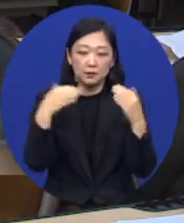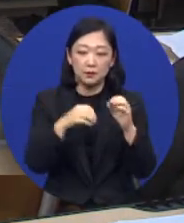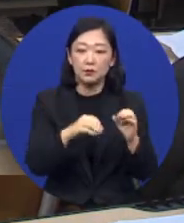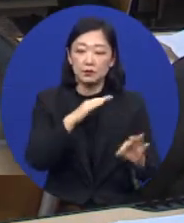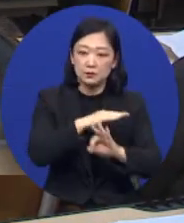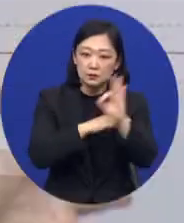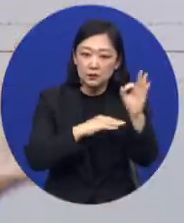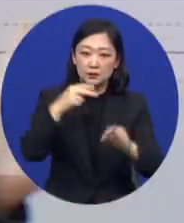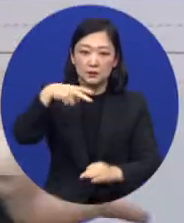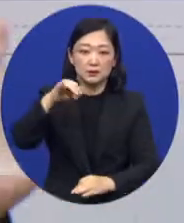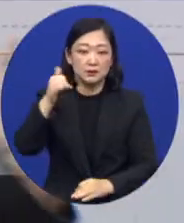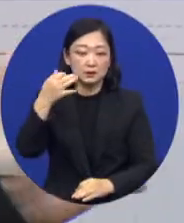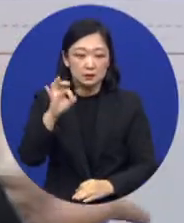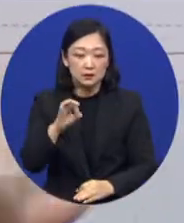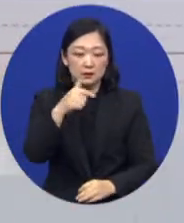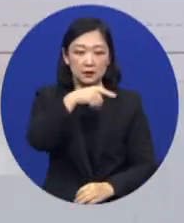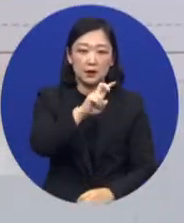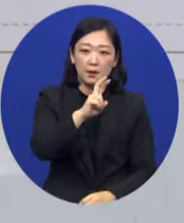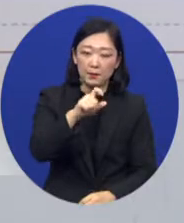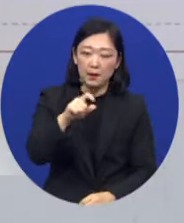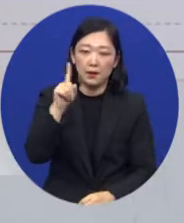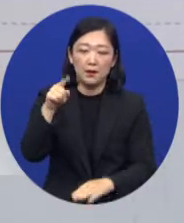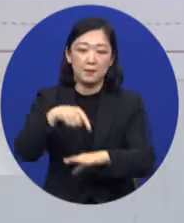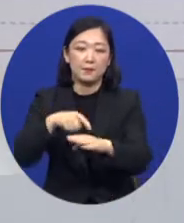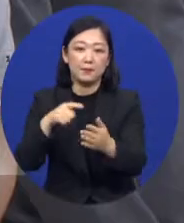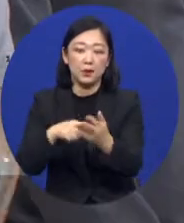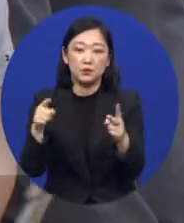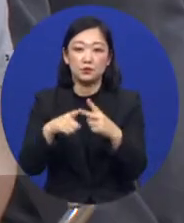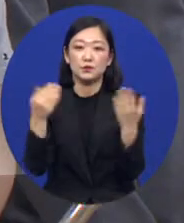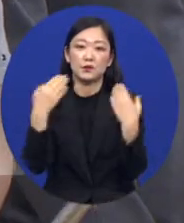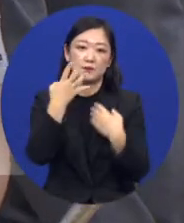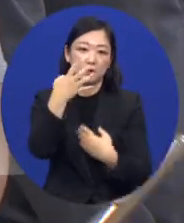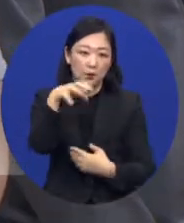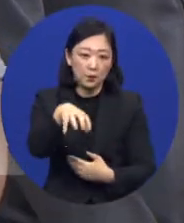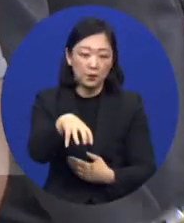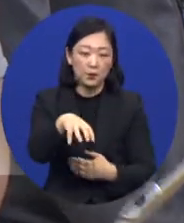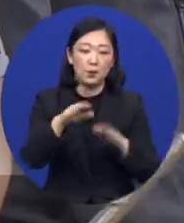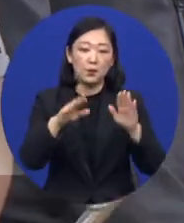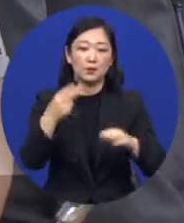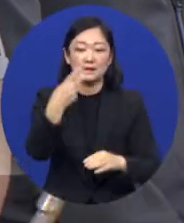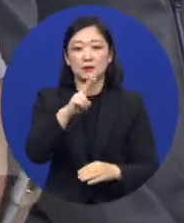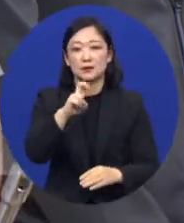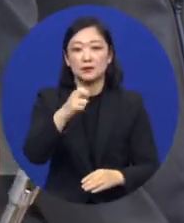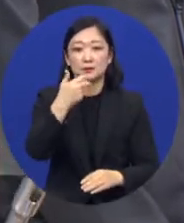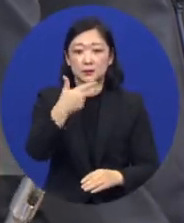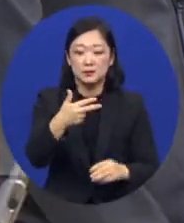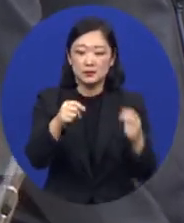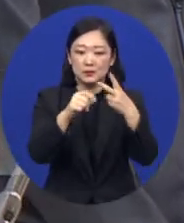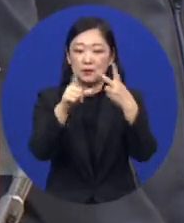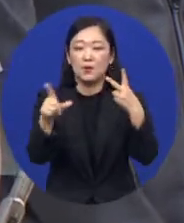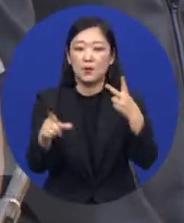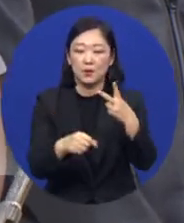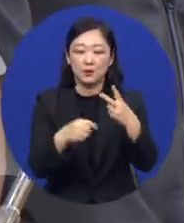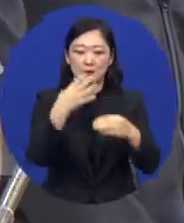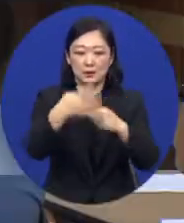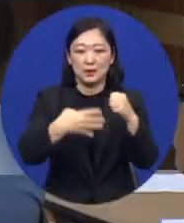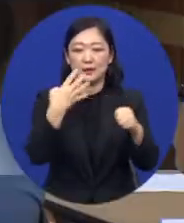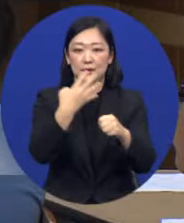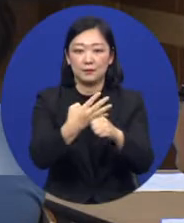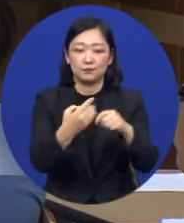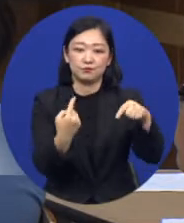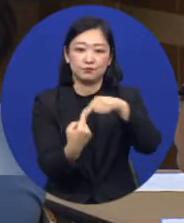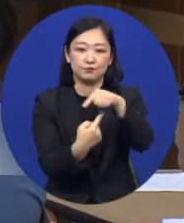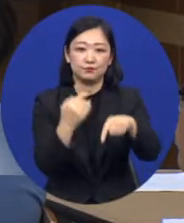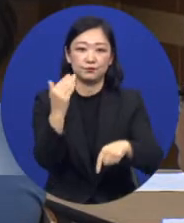성산초와 시흥초 가마초와 한마음초 등 4곳으로 오는 2027년 2월까지 4년